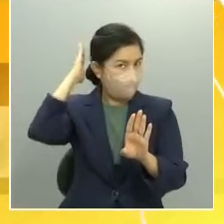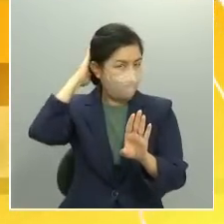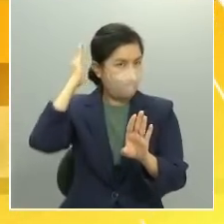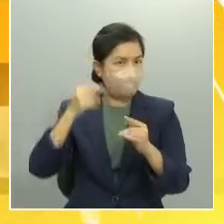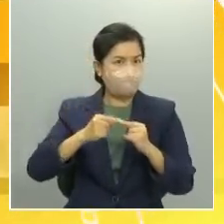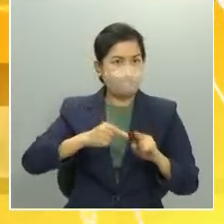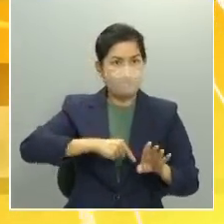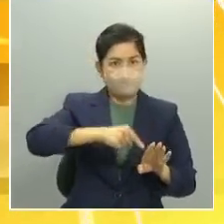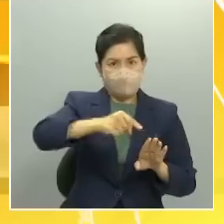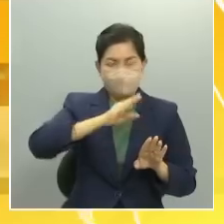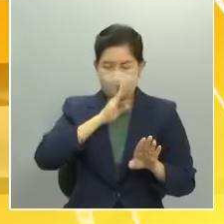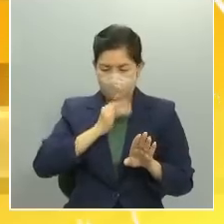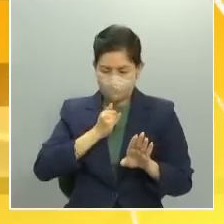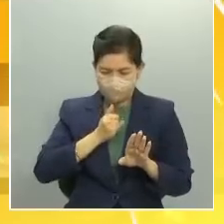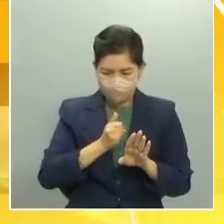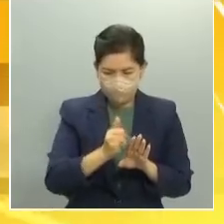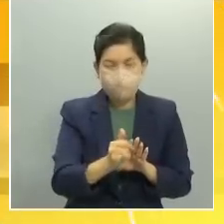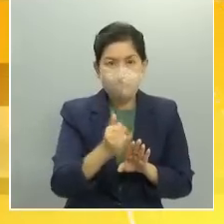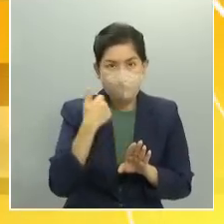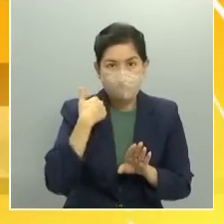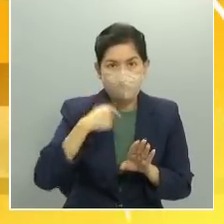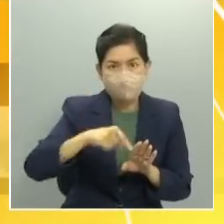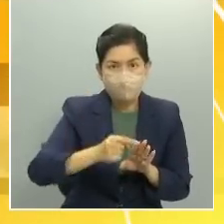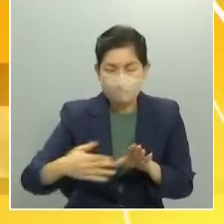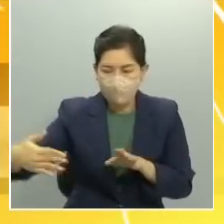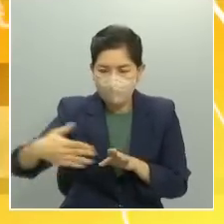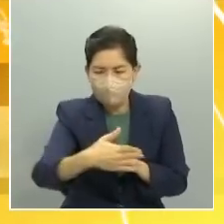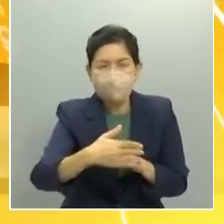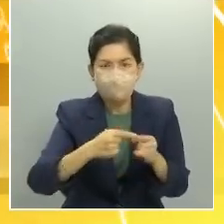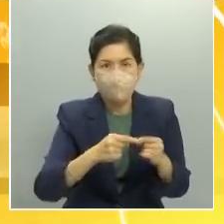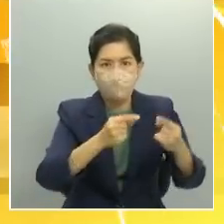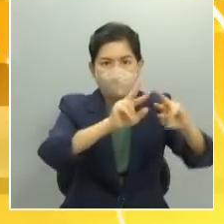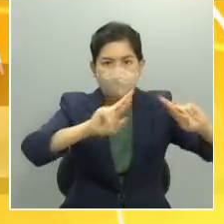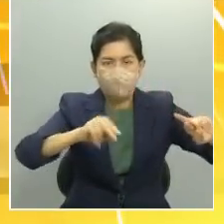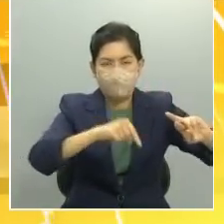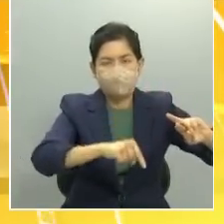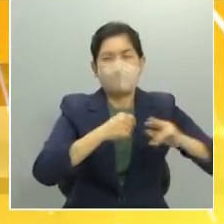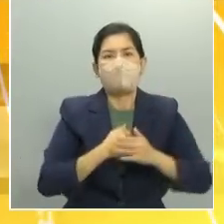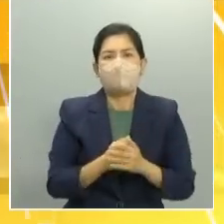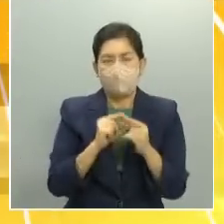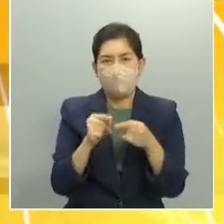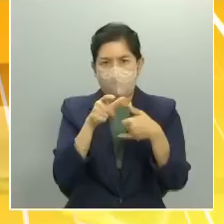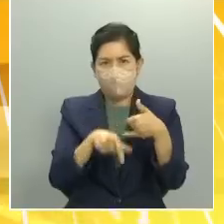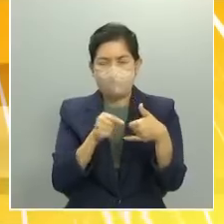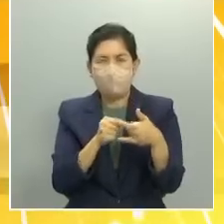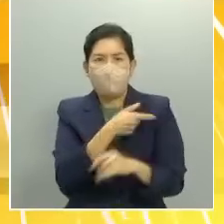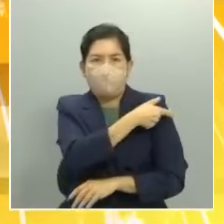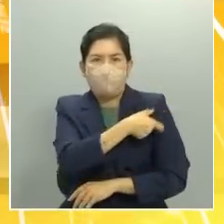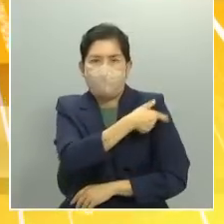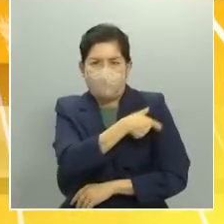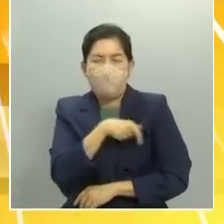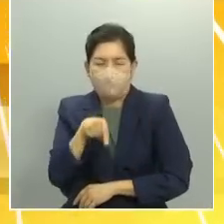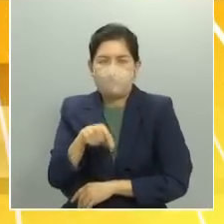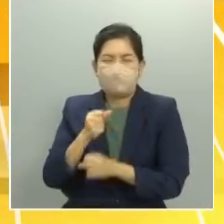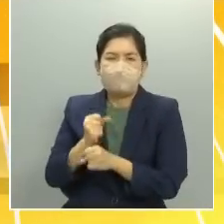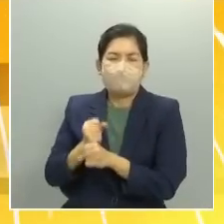คือเข้ามาจากด้านหลังปุ๊บแล้วก็เดินตัดมาเข้าทางร้านแต่ประตูเนี้ยทุกครั้งที่มาทำงานพี่กะจะเป็นคนไขประตูให้ประตูไม่ได้เปิดตลอดจะเ